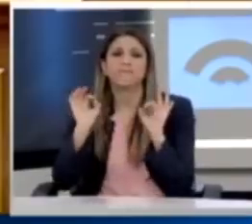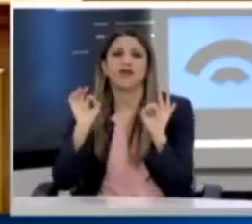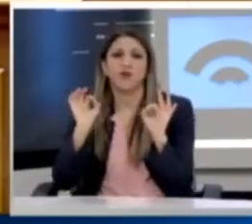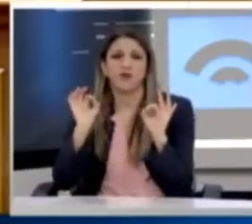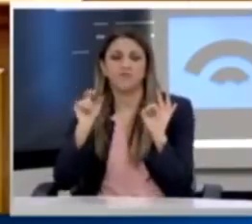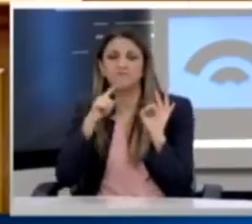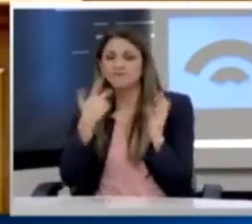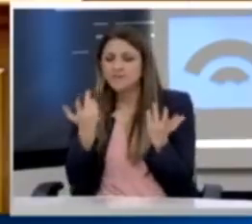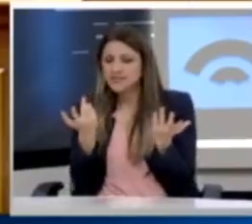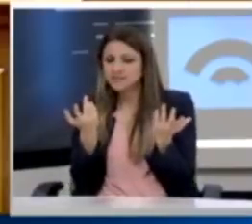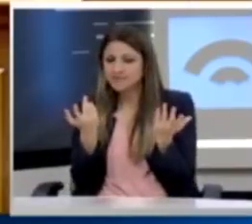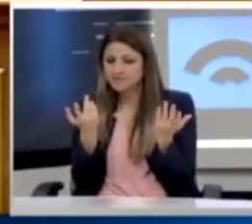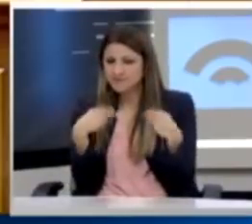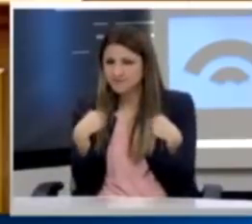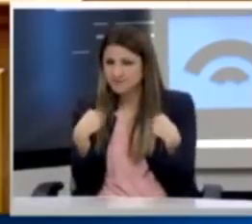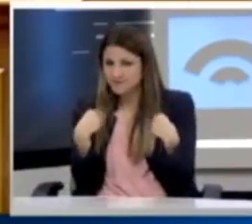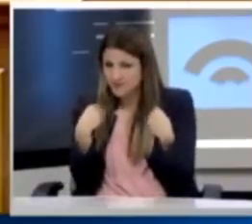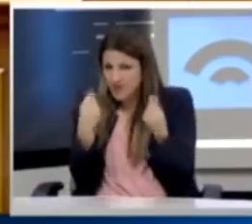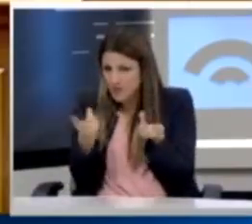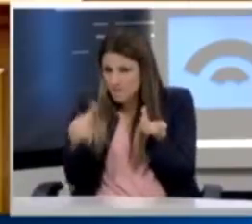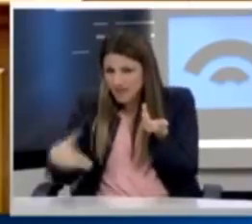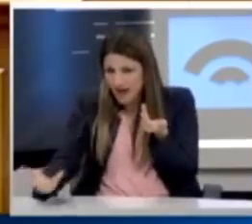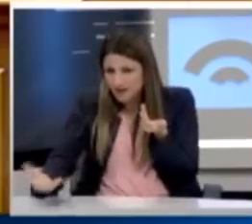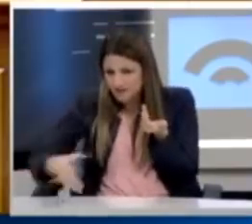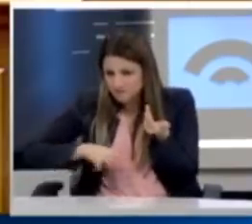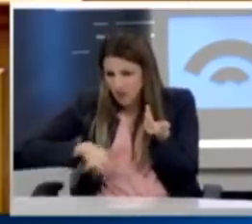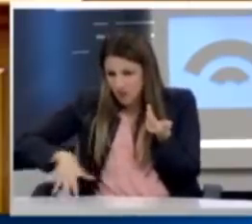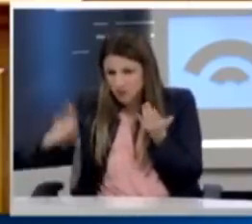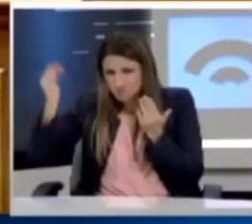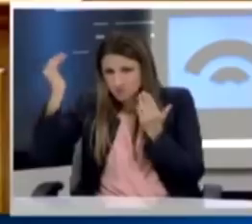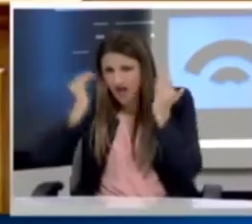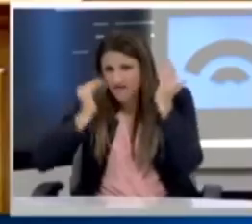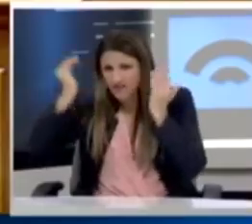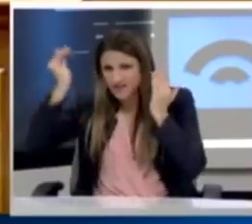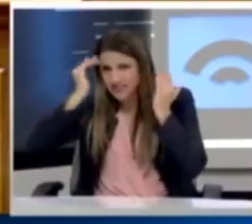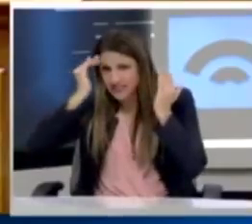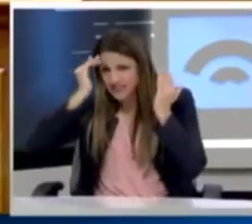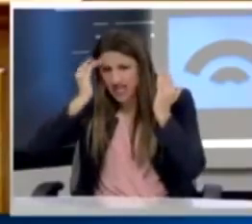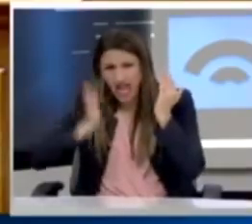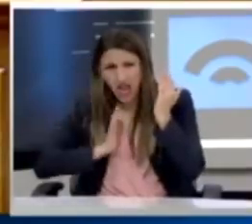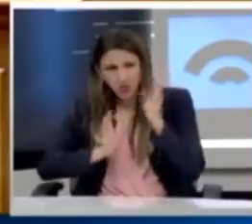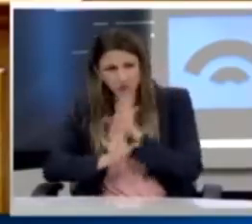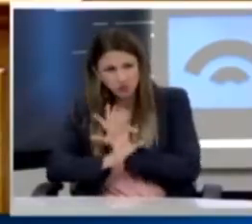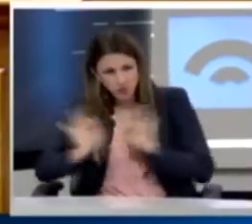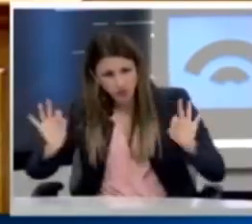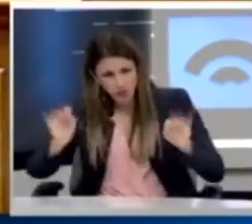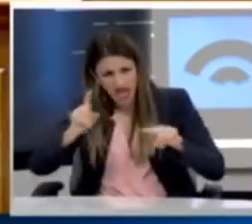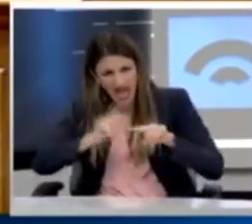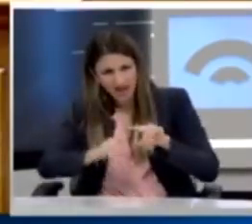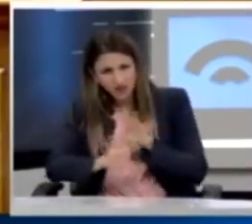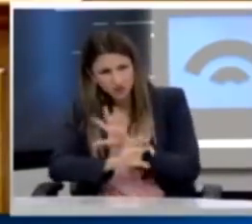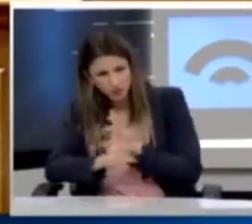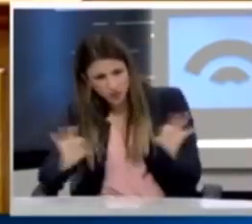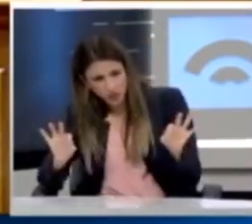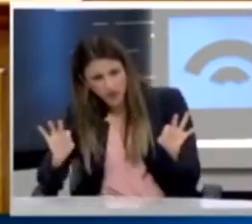αφήνουν περιθώρια για μελλοντικές αμφισβητήσεις και τροφοδοτούν τον εθνικισμό και στη γειτονική χώρα και στη